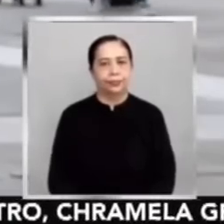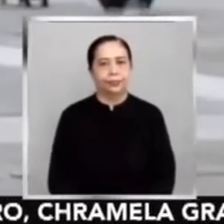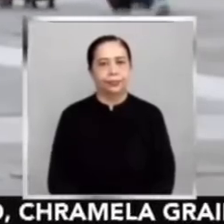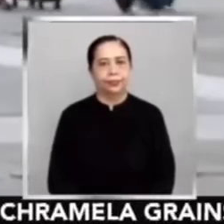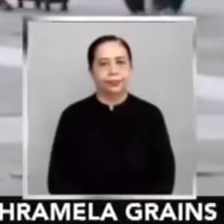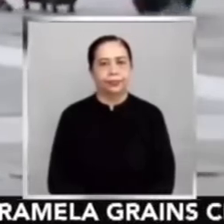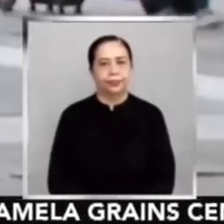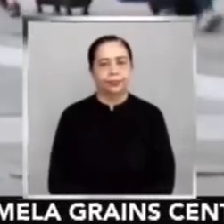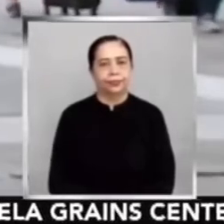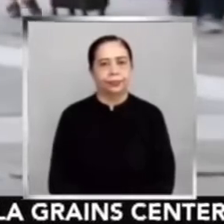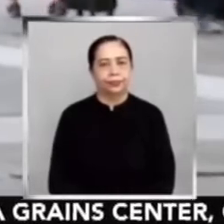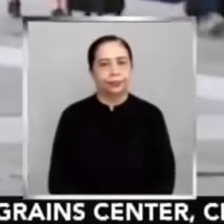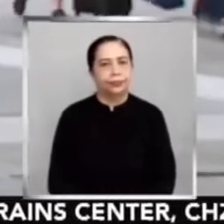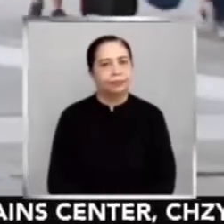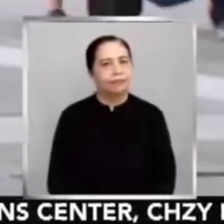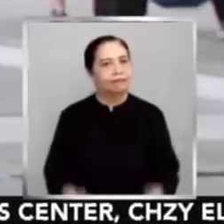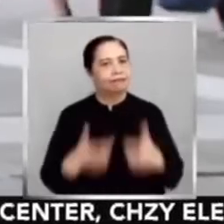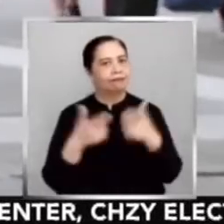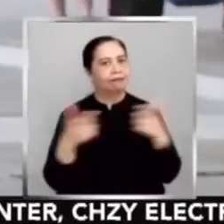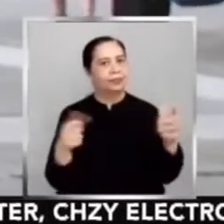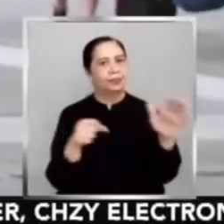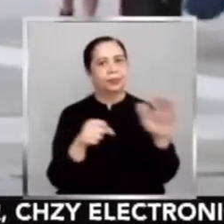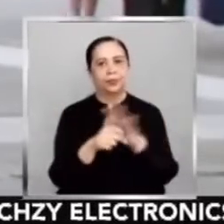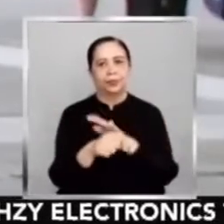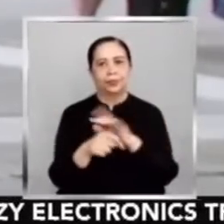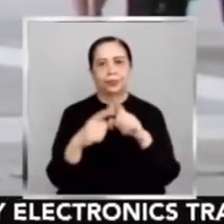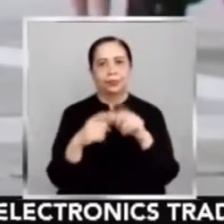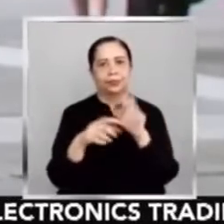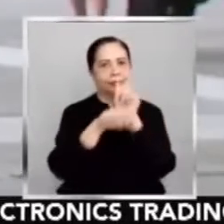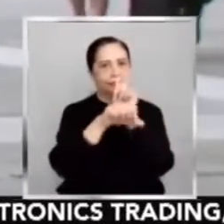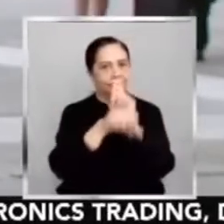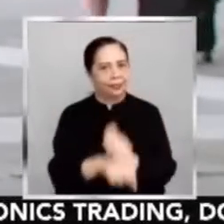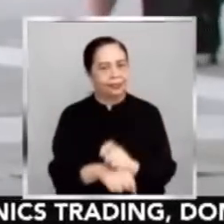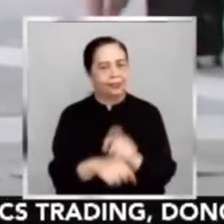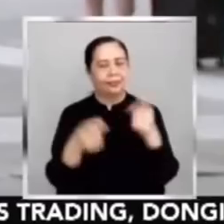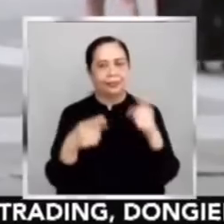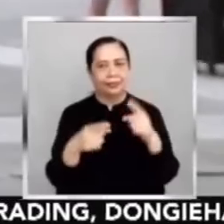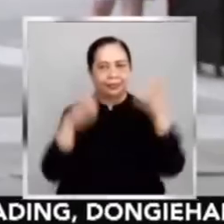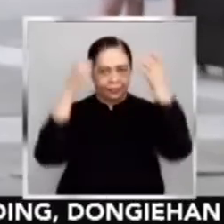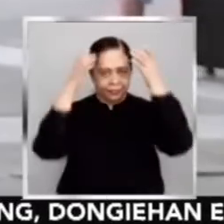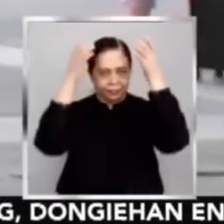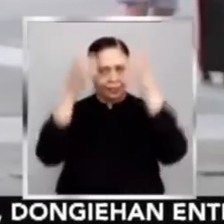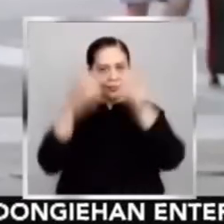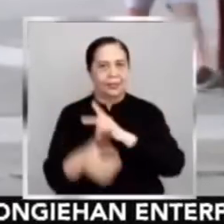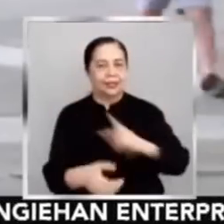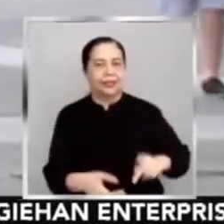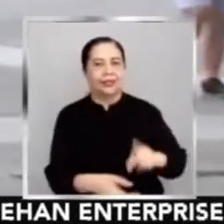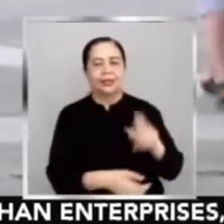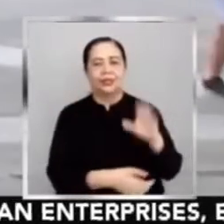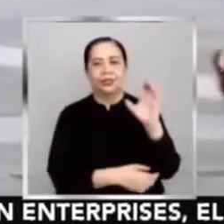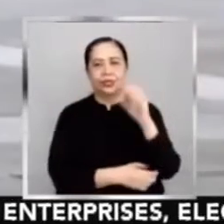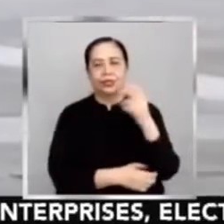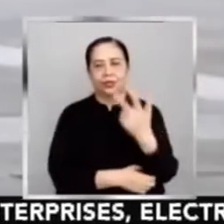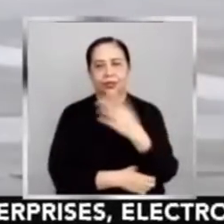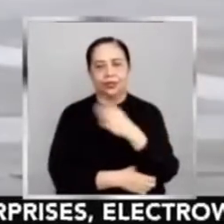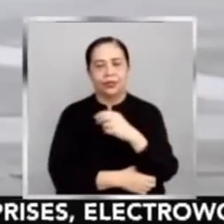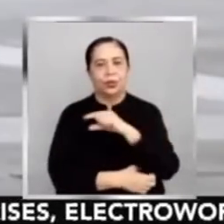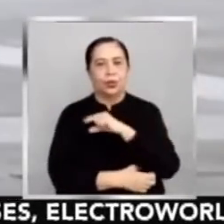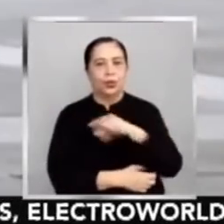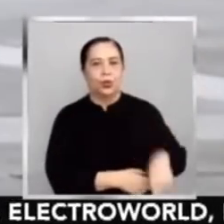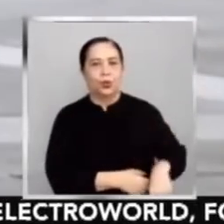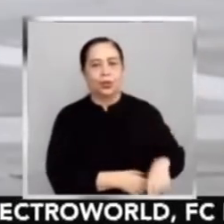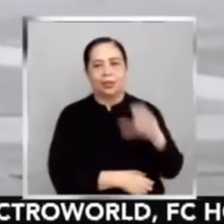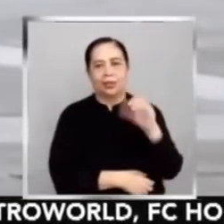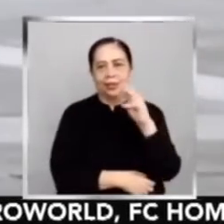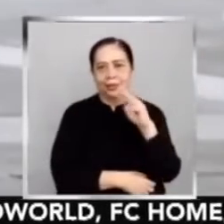Ang grande at punong-puno ng tradisyon ang naging koronasyon ni na King Charles III at Queen Camilla kahapon. At kabilang sa mga